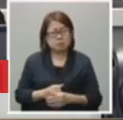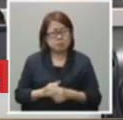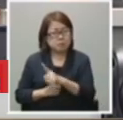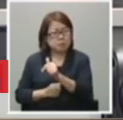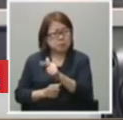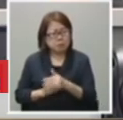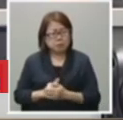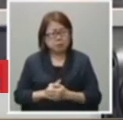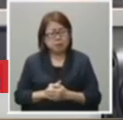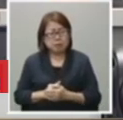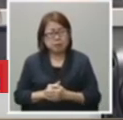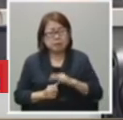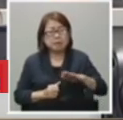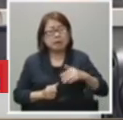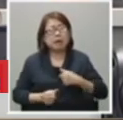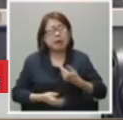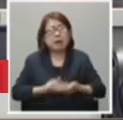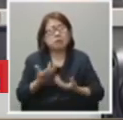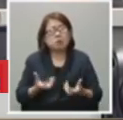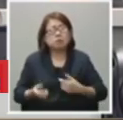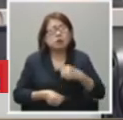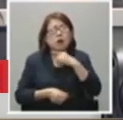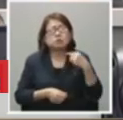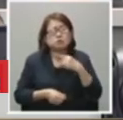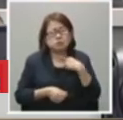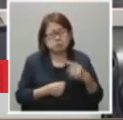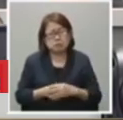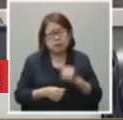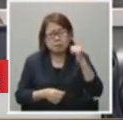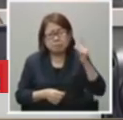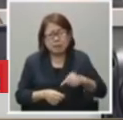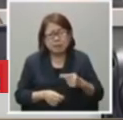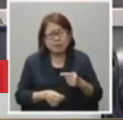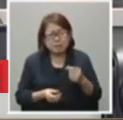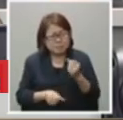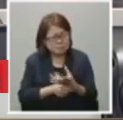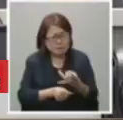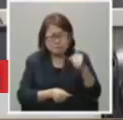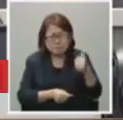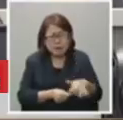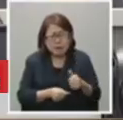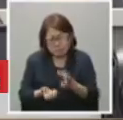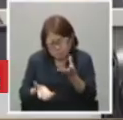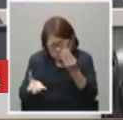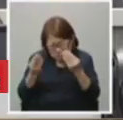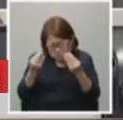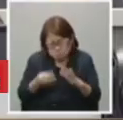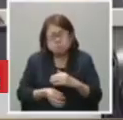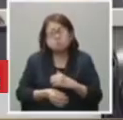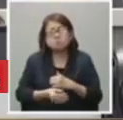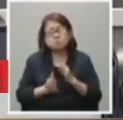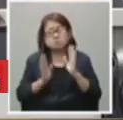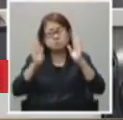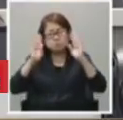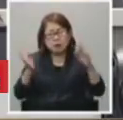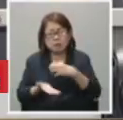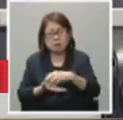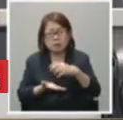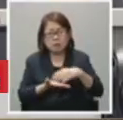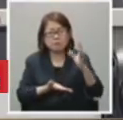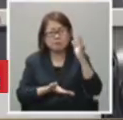ด็กๆค้าขายยังขาดทุนเลยท่านประธานผมทำอะไรไม่ได้ครับก็ได้แต่เรียนรู้แล้วก็นำประสบการณ์มาเล่าให้ท่านฟังครับ